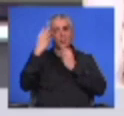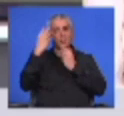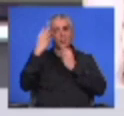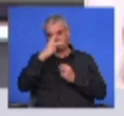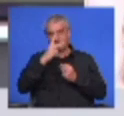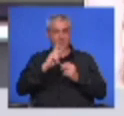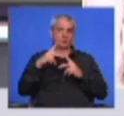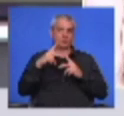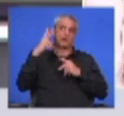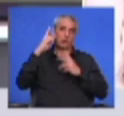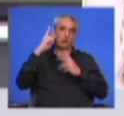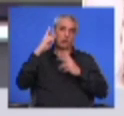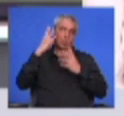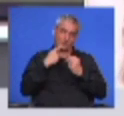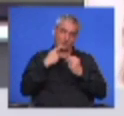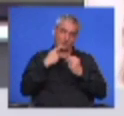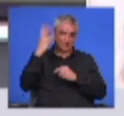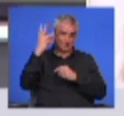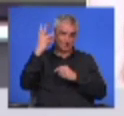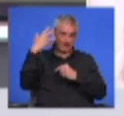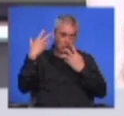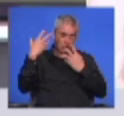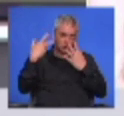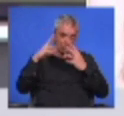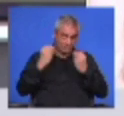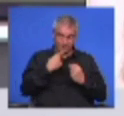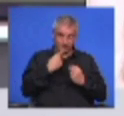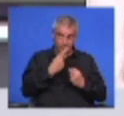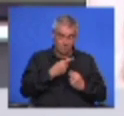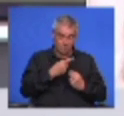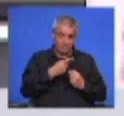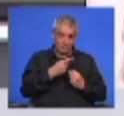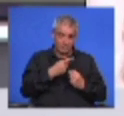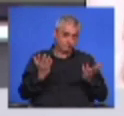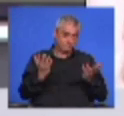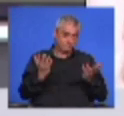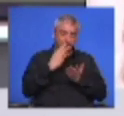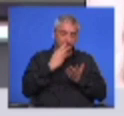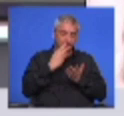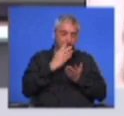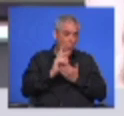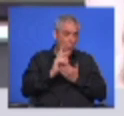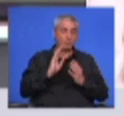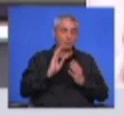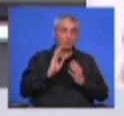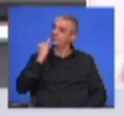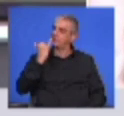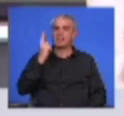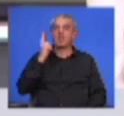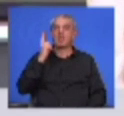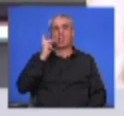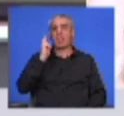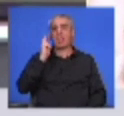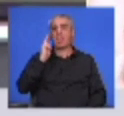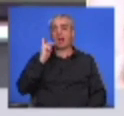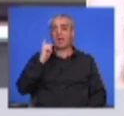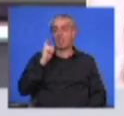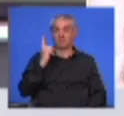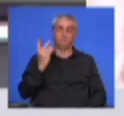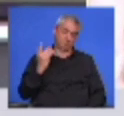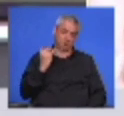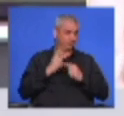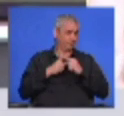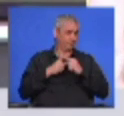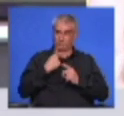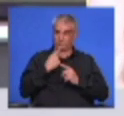טוב, אז הם אומרים שלא יהיה יותר טוב. זה מה שאתה אומר? בעממית, או שזה לא מה שאתה אומר? נכון, אבל את זה אפשר היה, זה בדיוק מה שאני אומר, רק